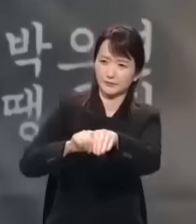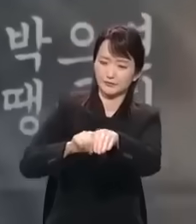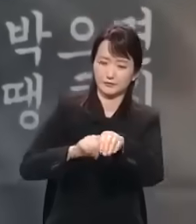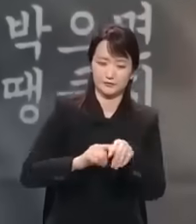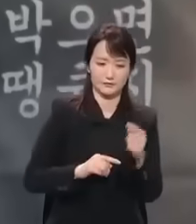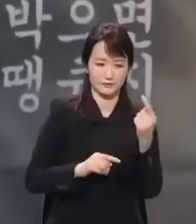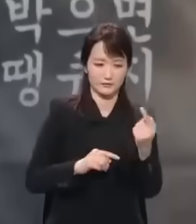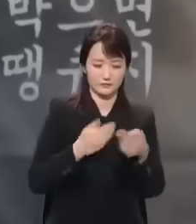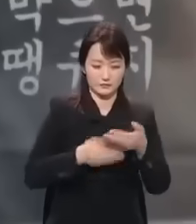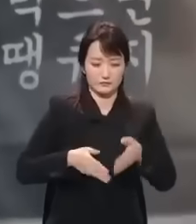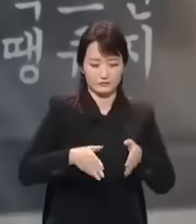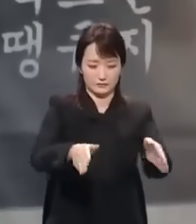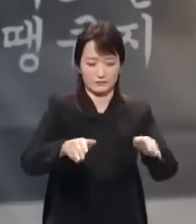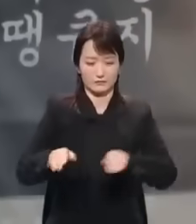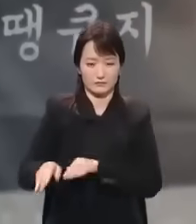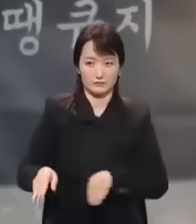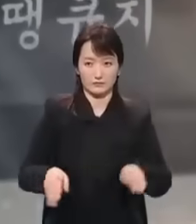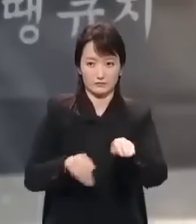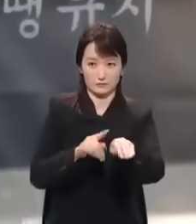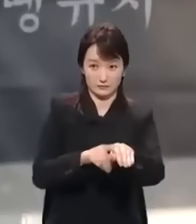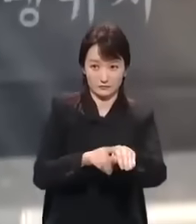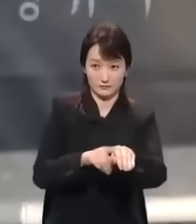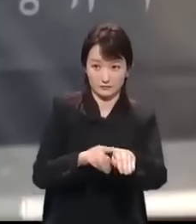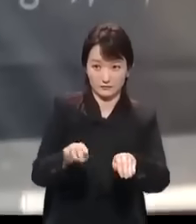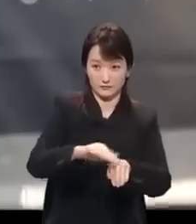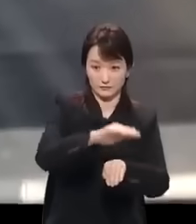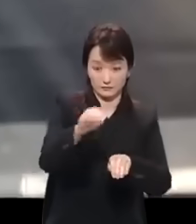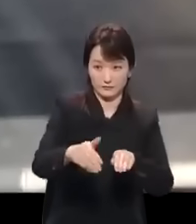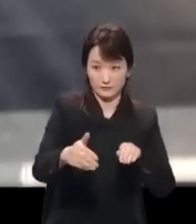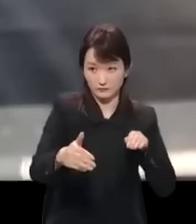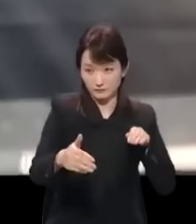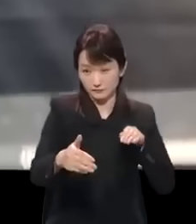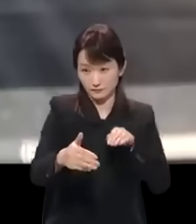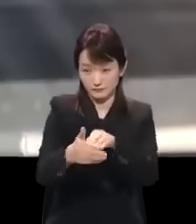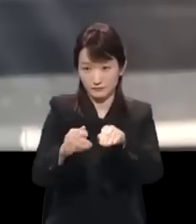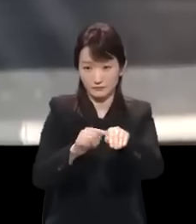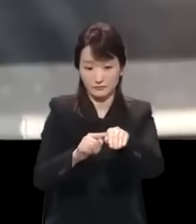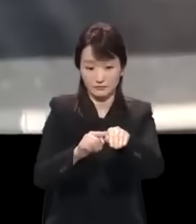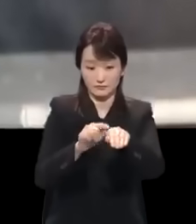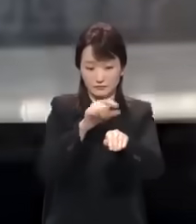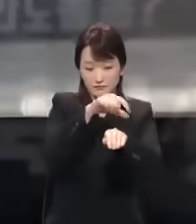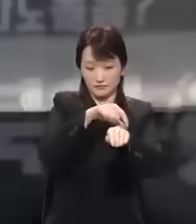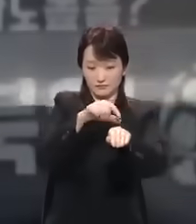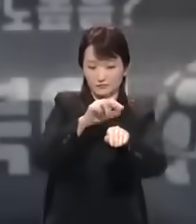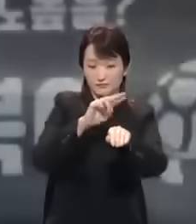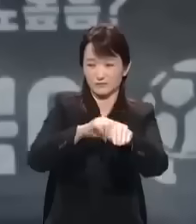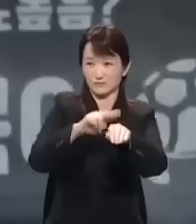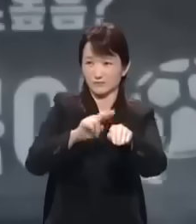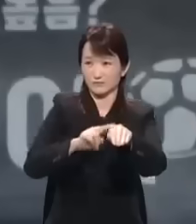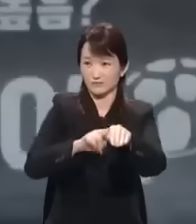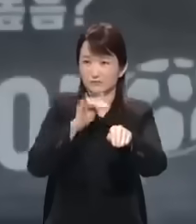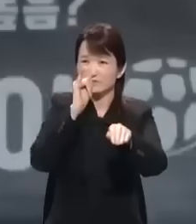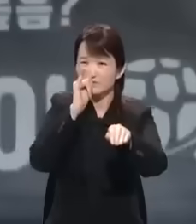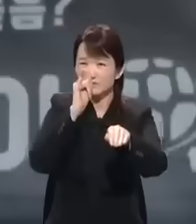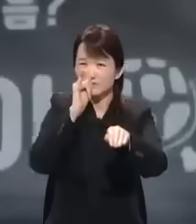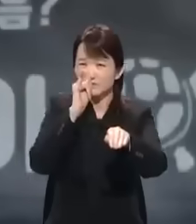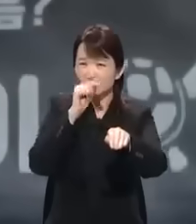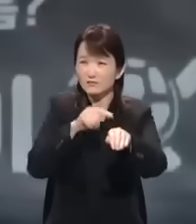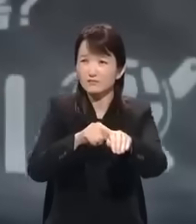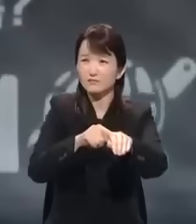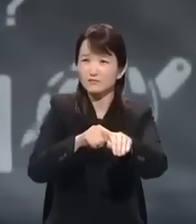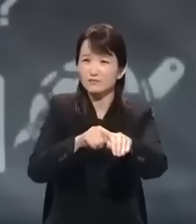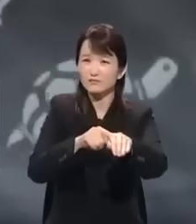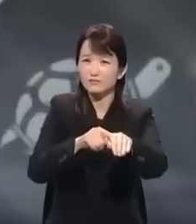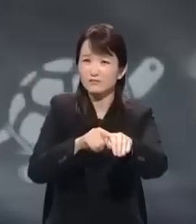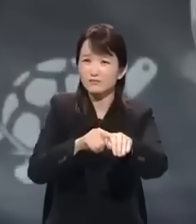사선이 방지턱 거북이 박으면 땡큐 뭐 내 차 브레이크 성능 좋은데 당신 대물 보험 한도 높아 이런 식에 저거